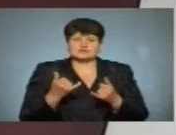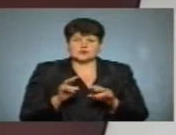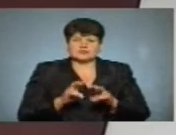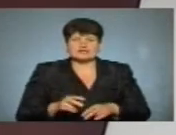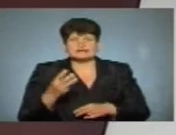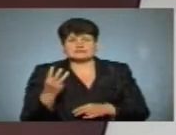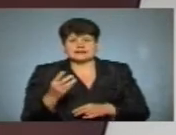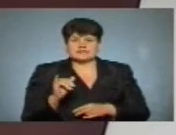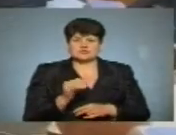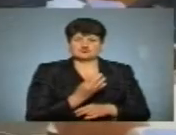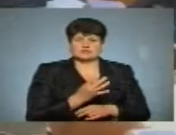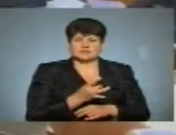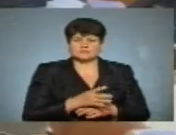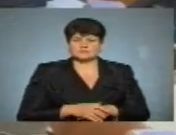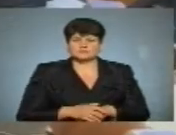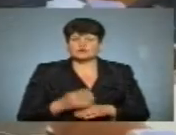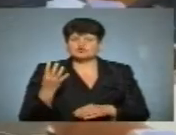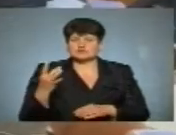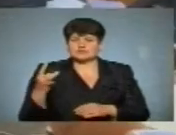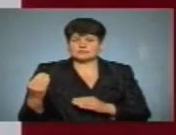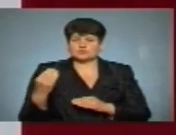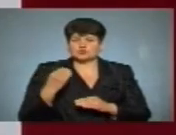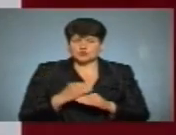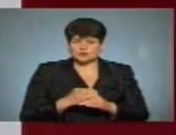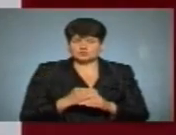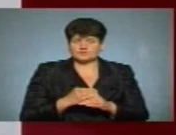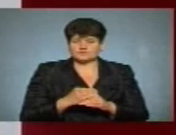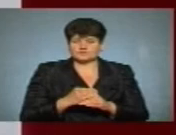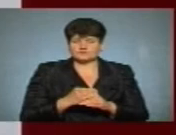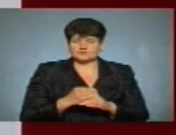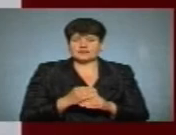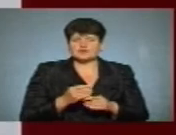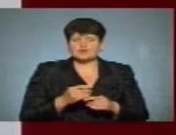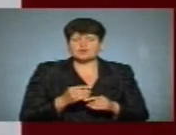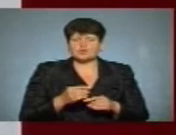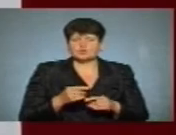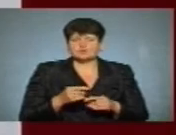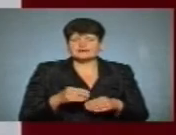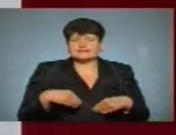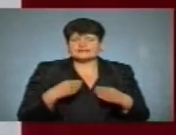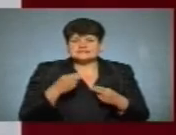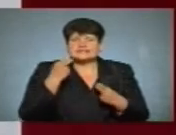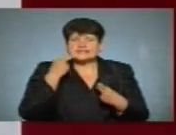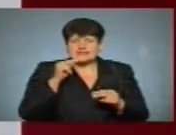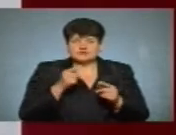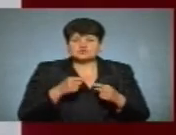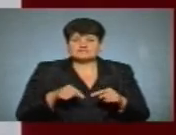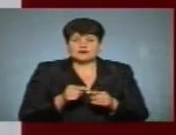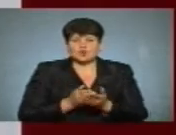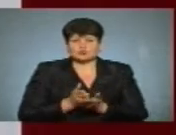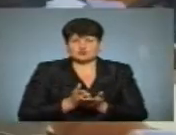райони. 4 райони нам дають додаткову адміністративну одиницю, яка дасть краще сферу